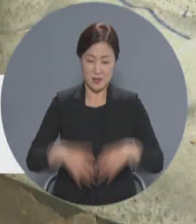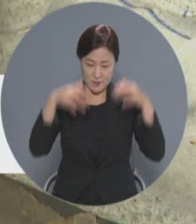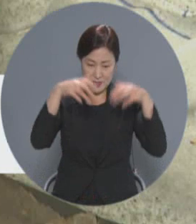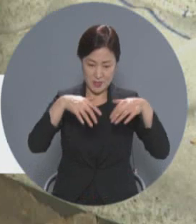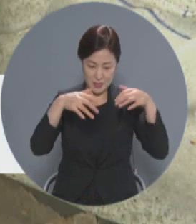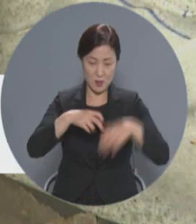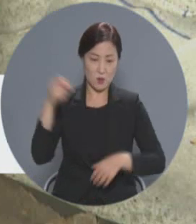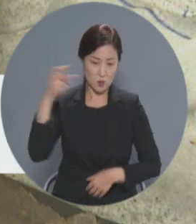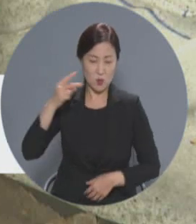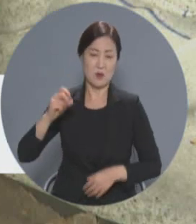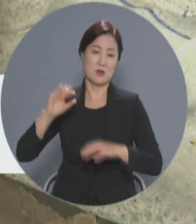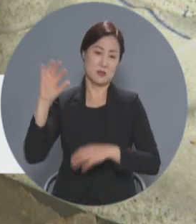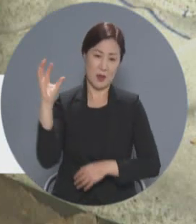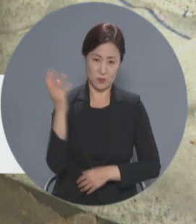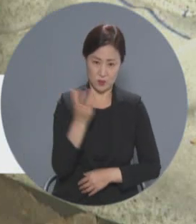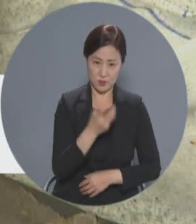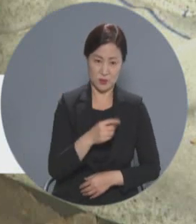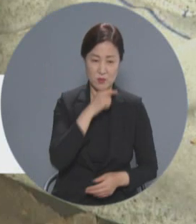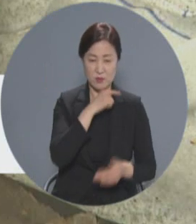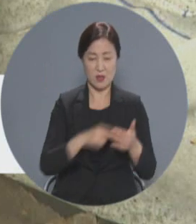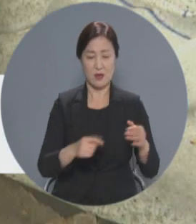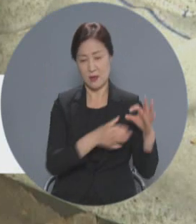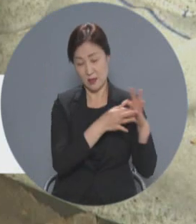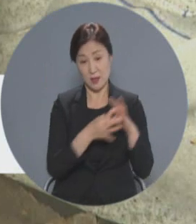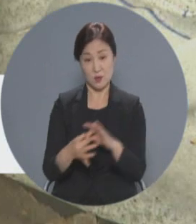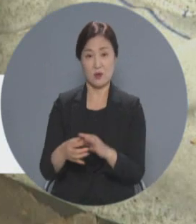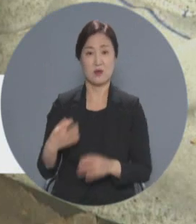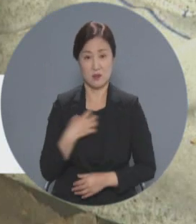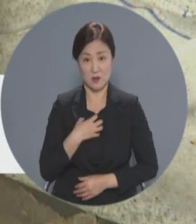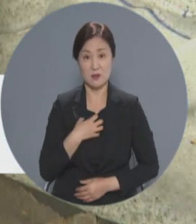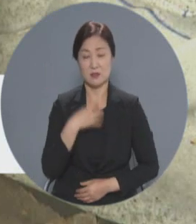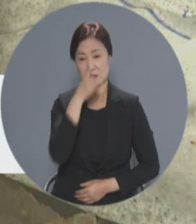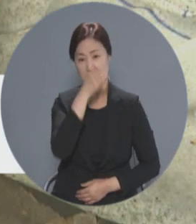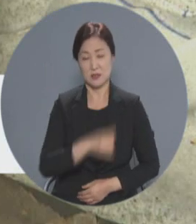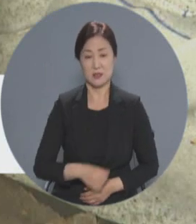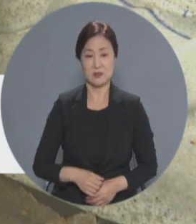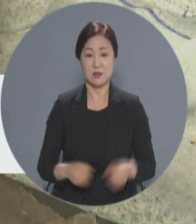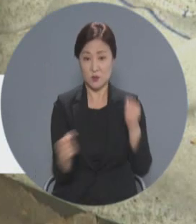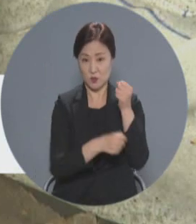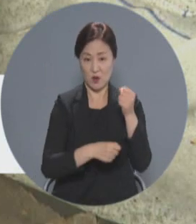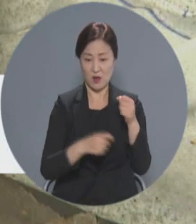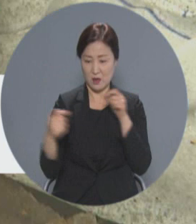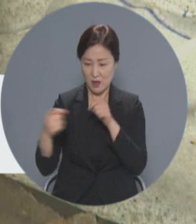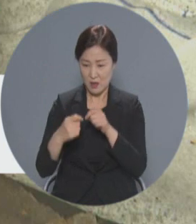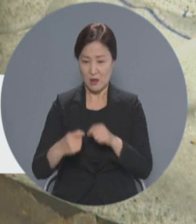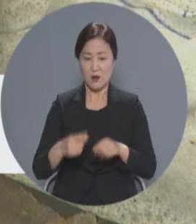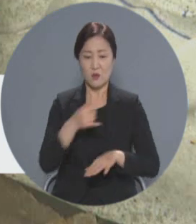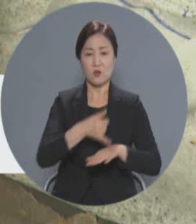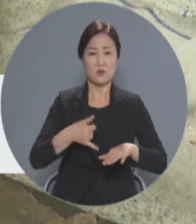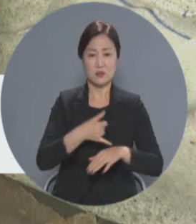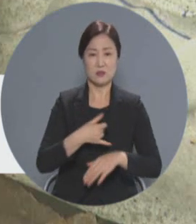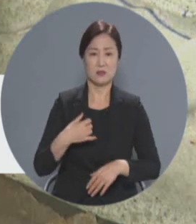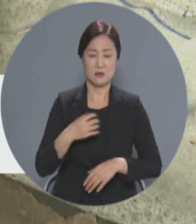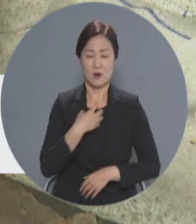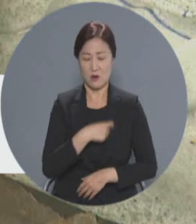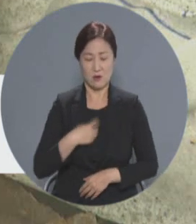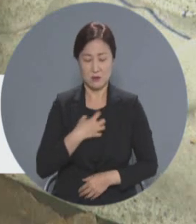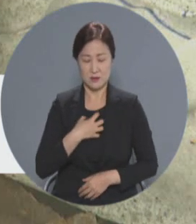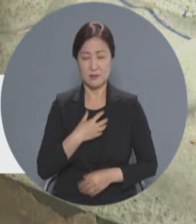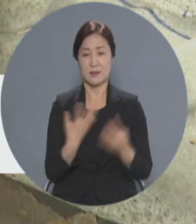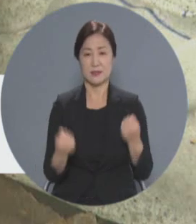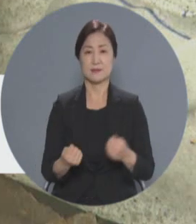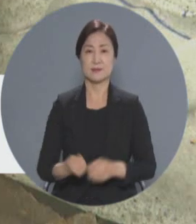집중호우에다 태풍이 이어지면서 피해가 잇따르고 있습니다. 특히 수확기를 앞둔 농민들의 근심은 깊어지고 있습니다. 양정원